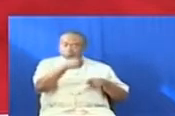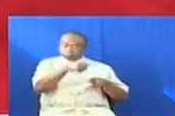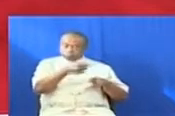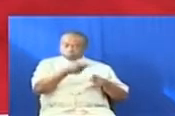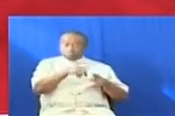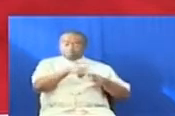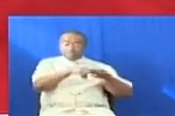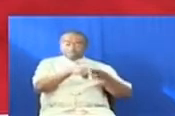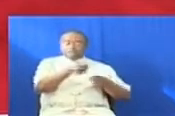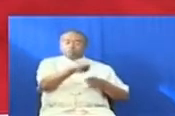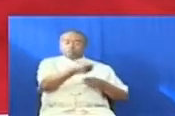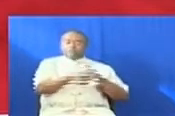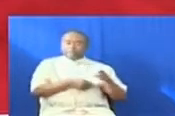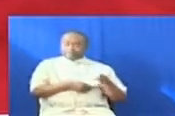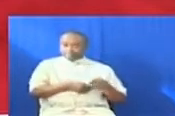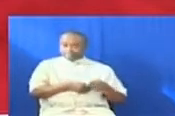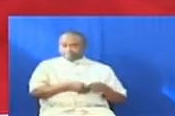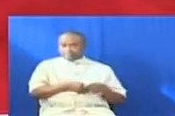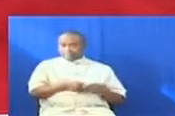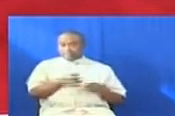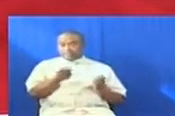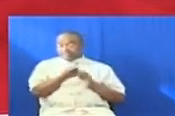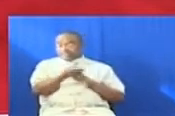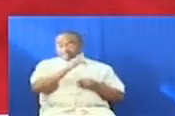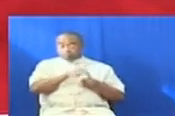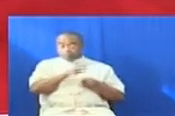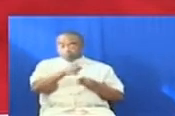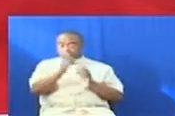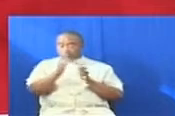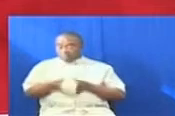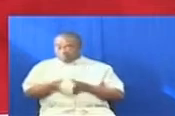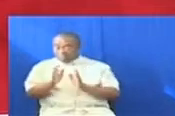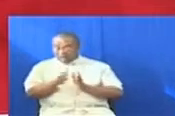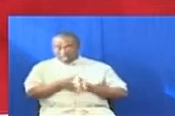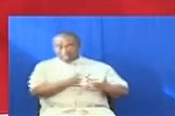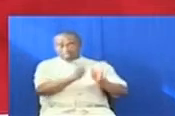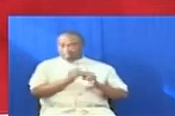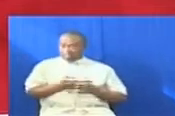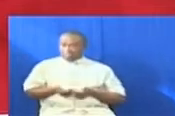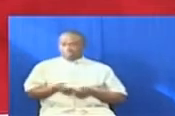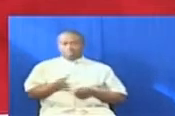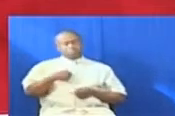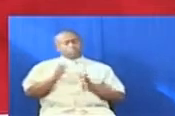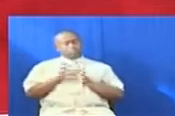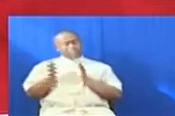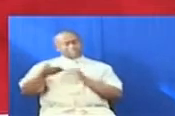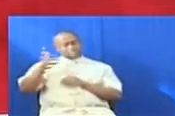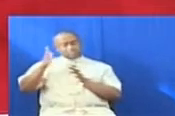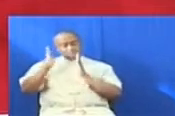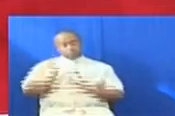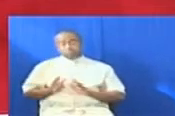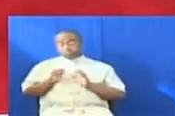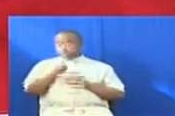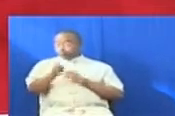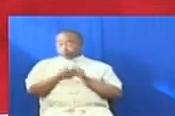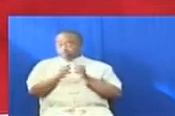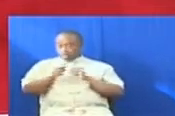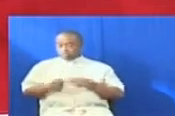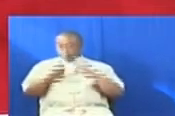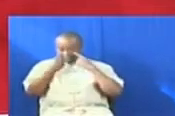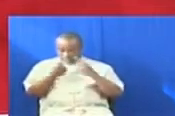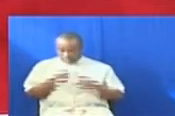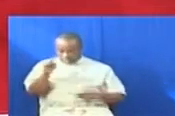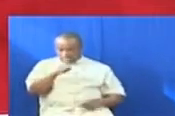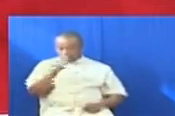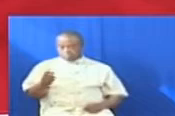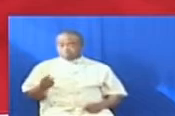Na pia inawagusa sana pia wale wa barabara kama TARURA na kadhalika. Kwa hiyo ninaiomba serikali kuu iliangalie hilo. Waziri wa